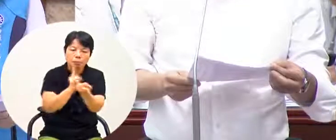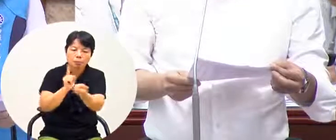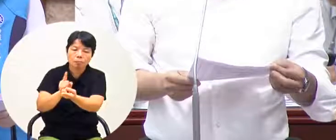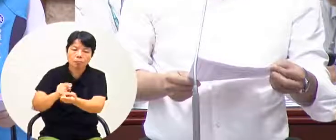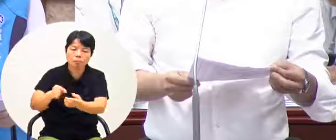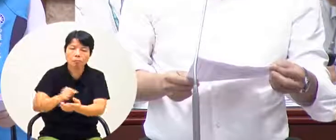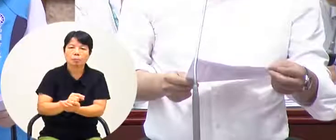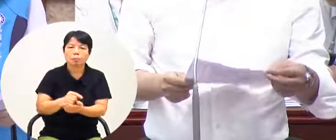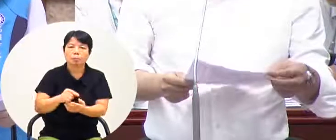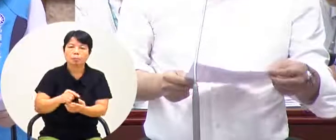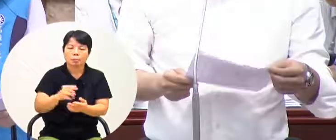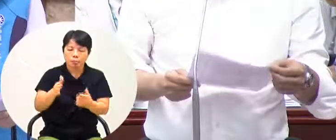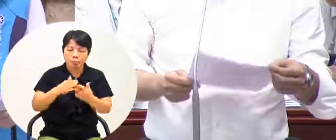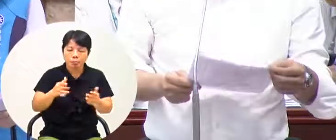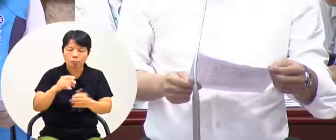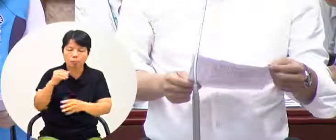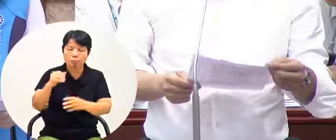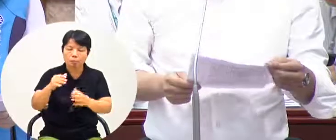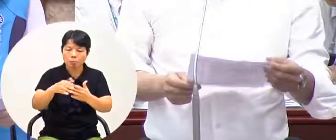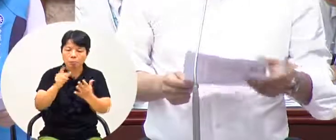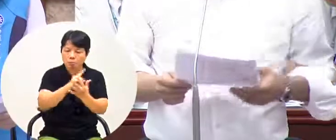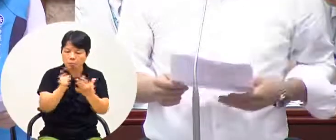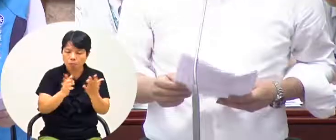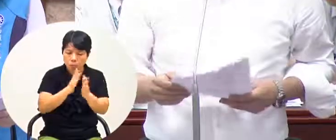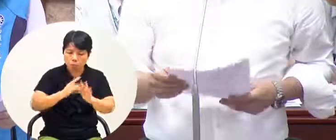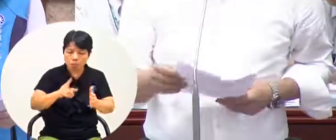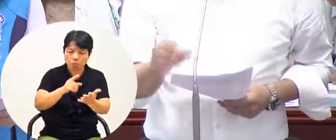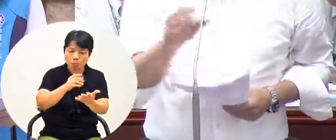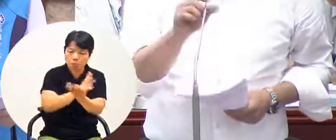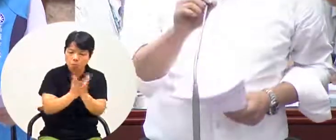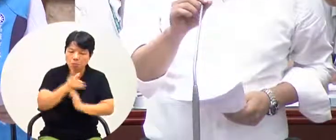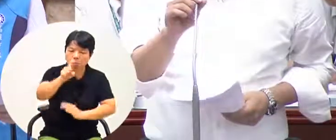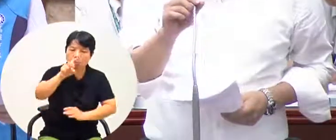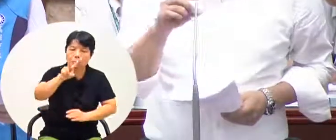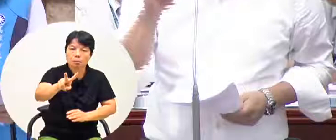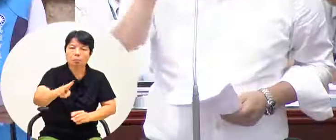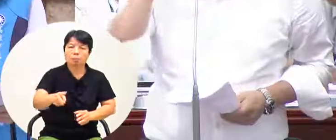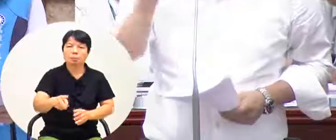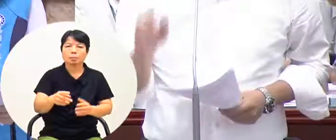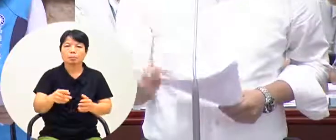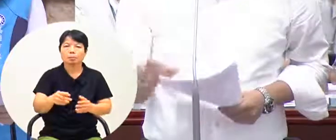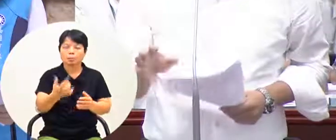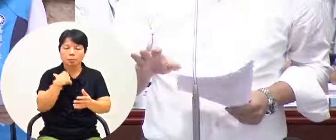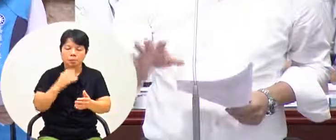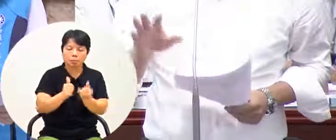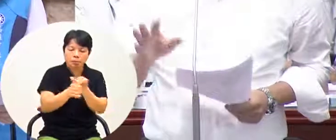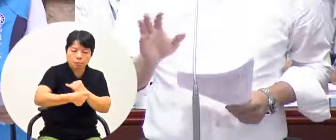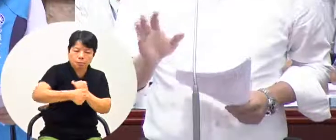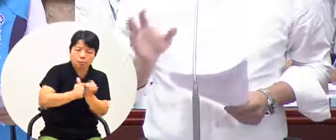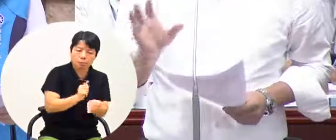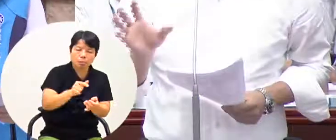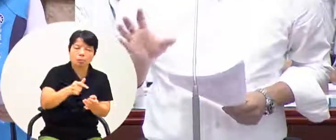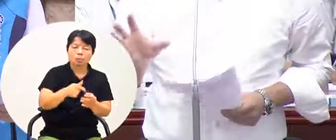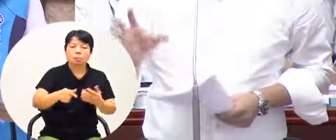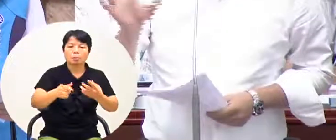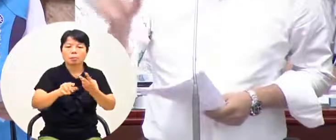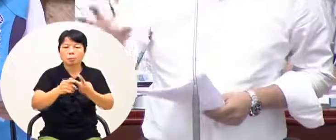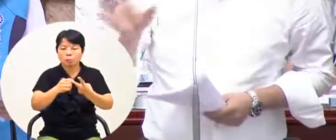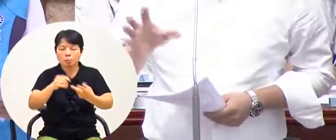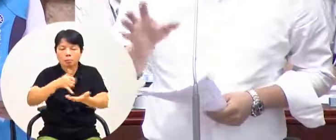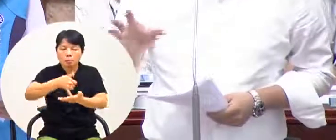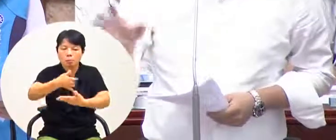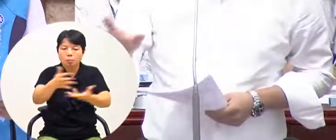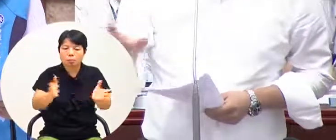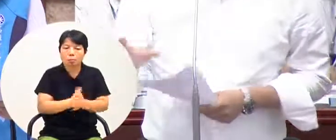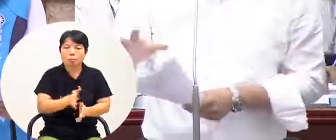些12项的弱势。那所以不管是刚刚议员提到单亲也好，或是说其他的一些弱势， 他其实那只是说